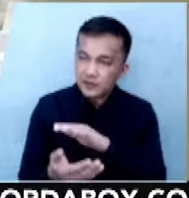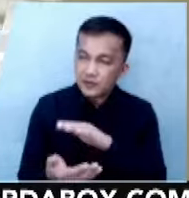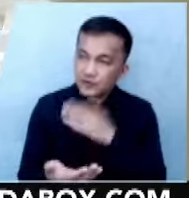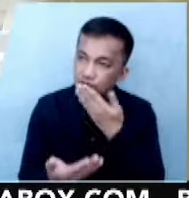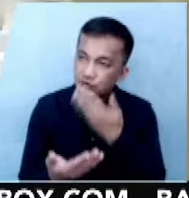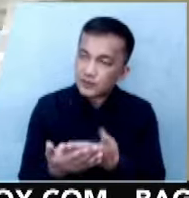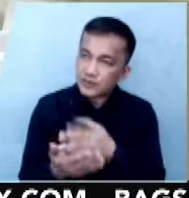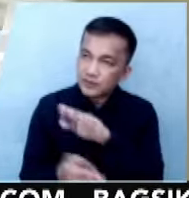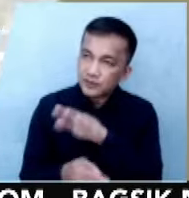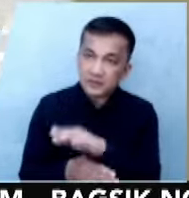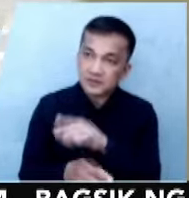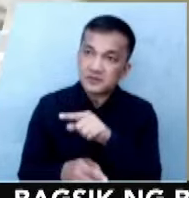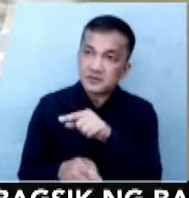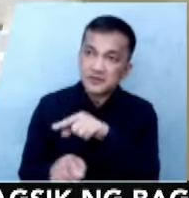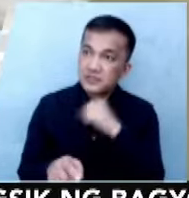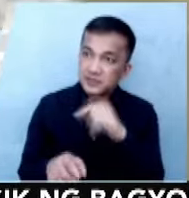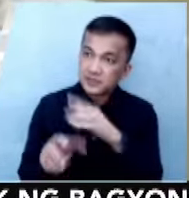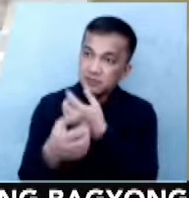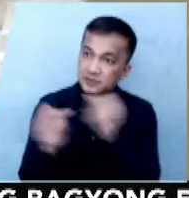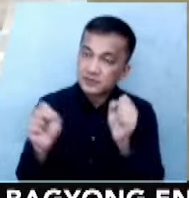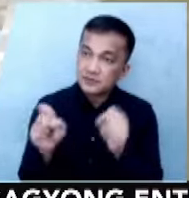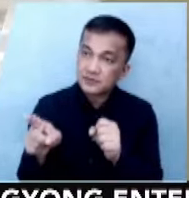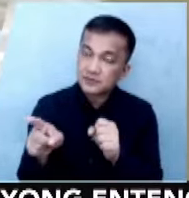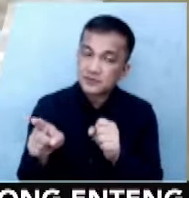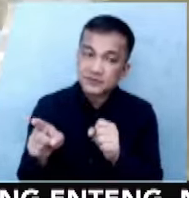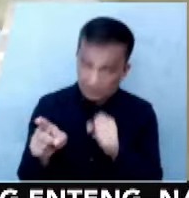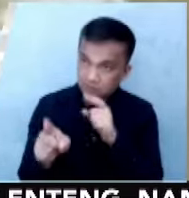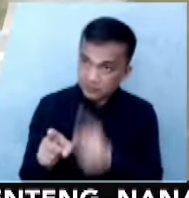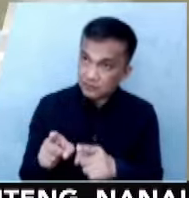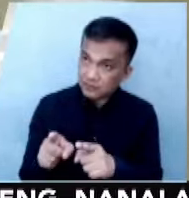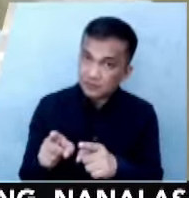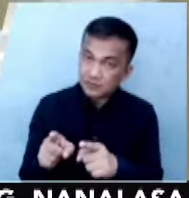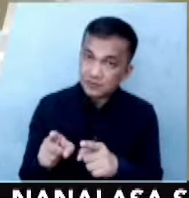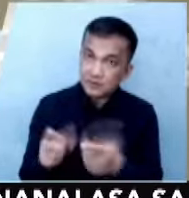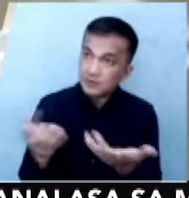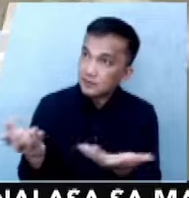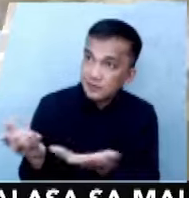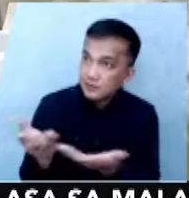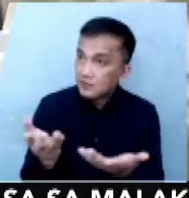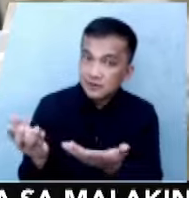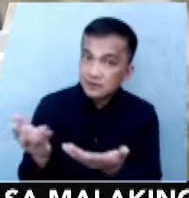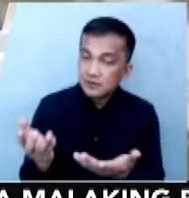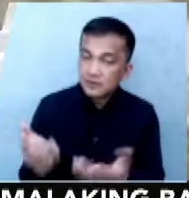kayo magpapa-rescue talaga? Talagang ano na?